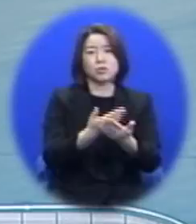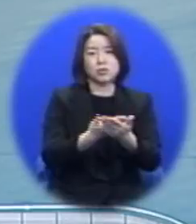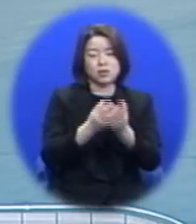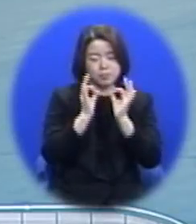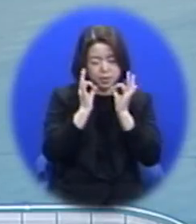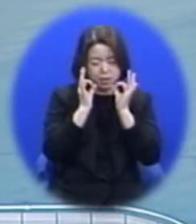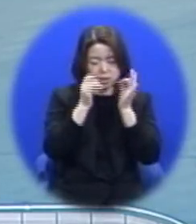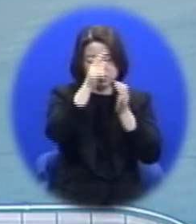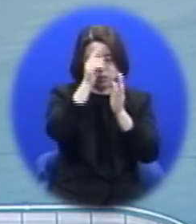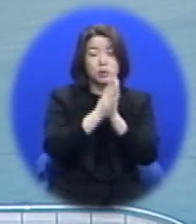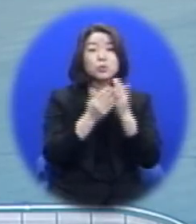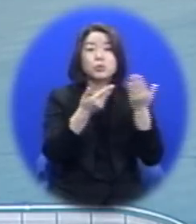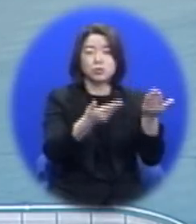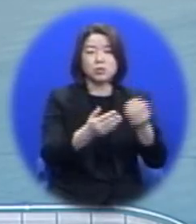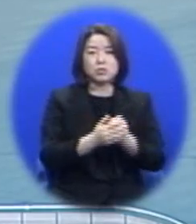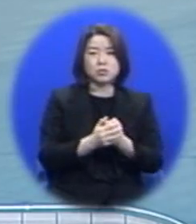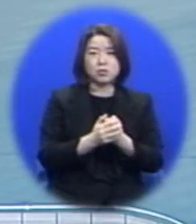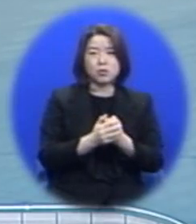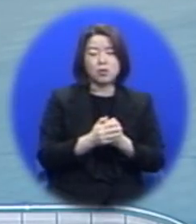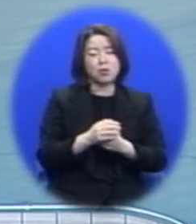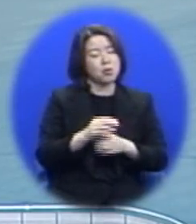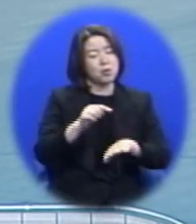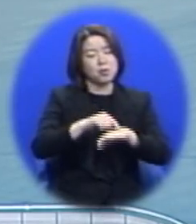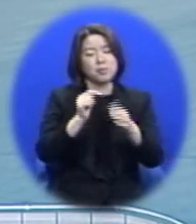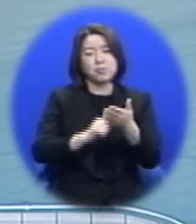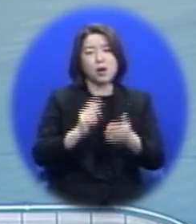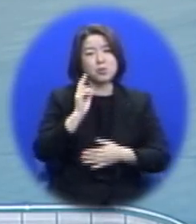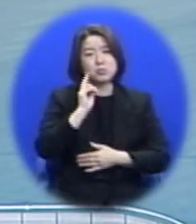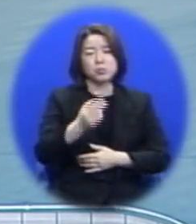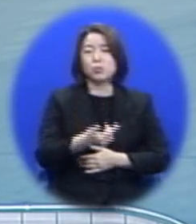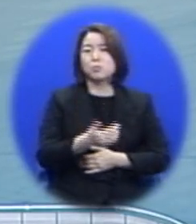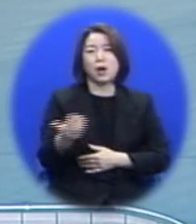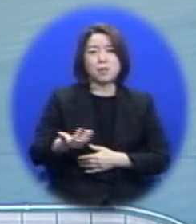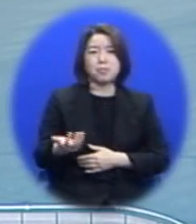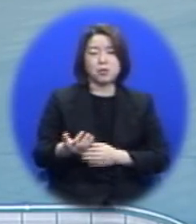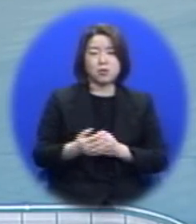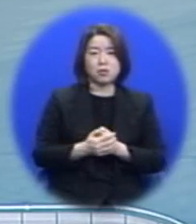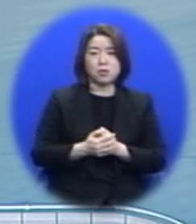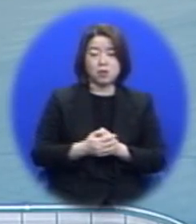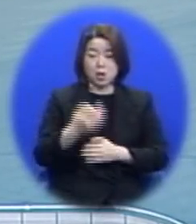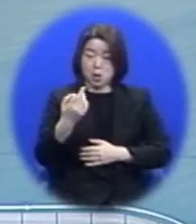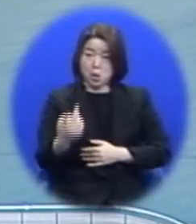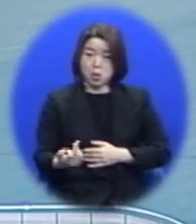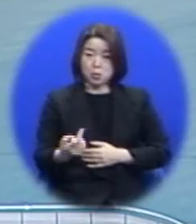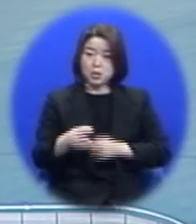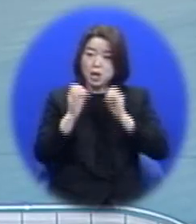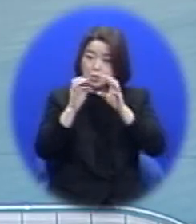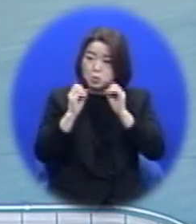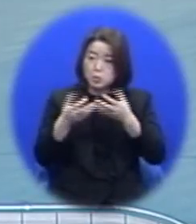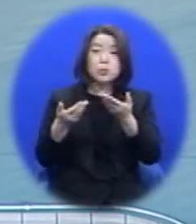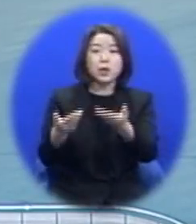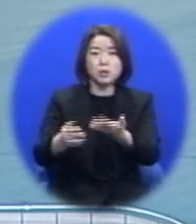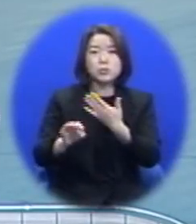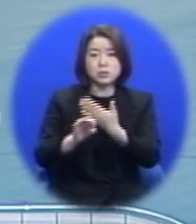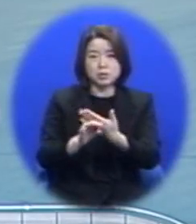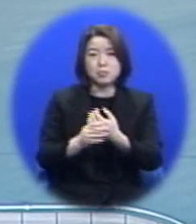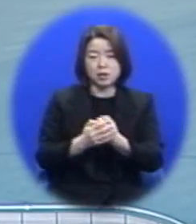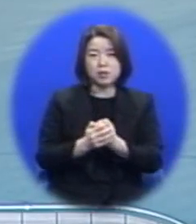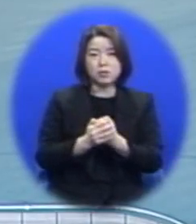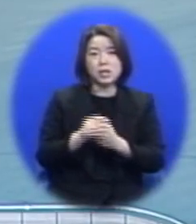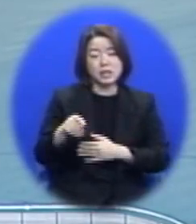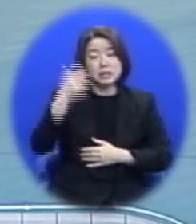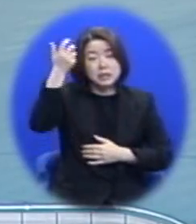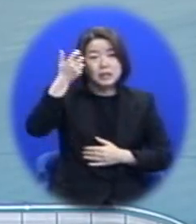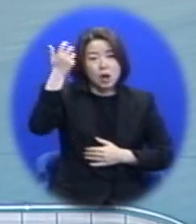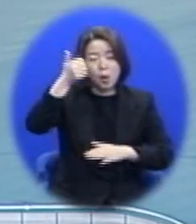기도. 너무 마음이 아프더라고. 그렇게 동생을 전도를 했으면 그러면 그